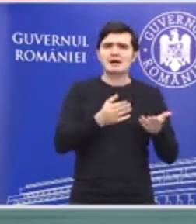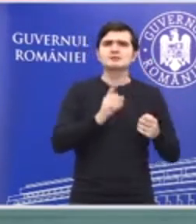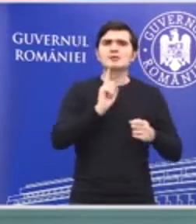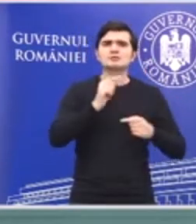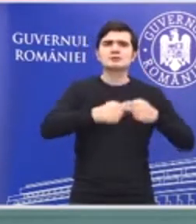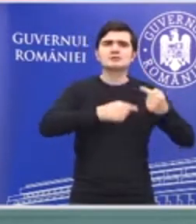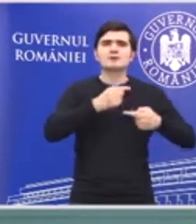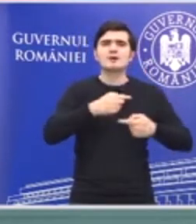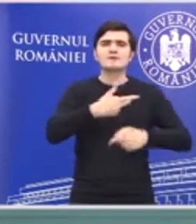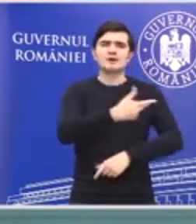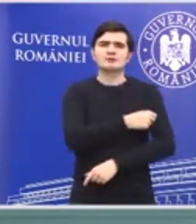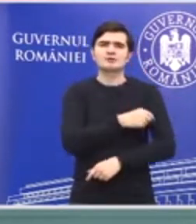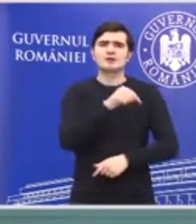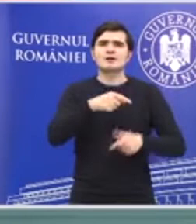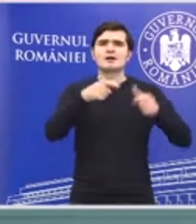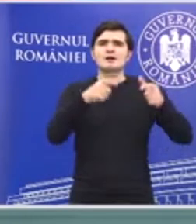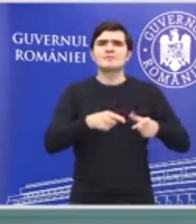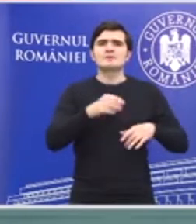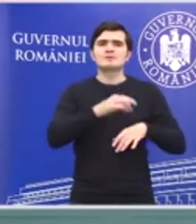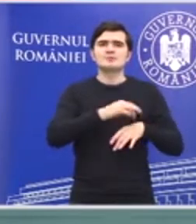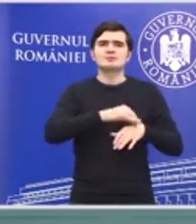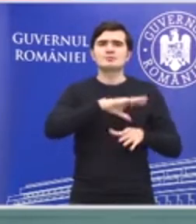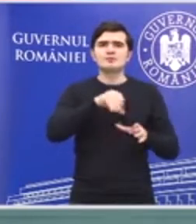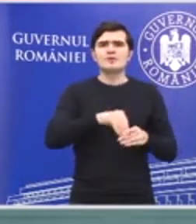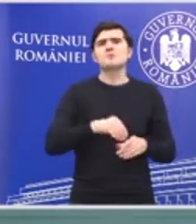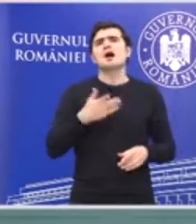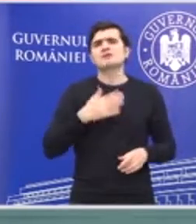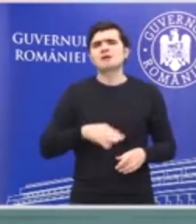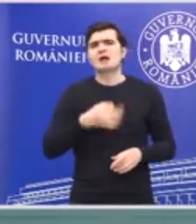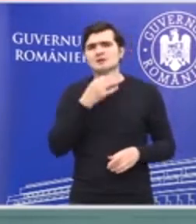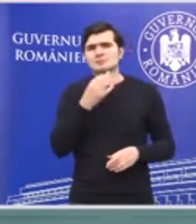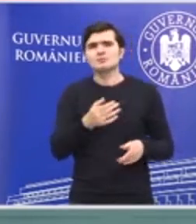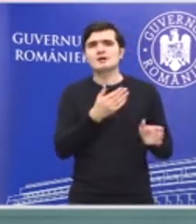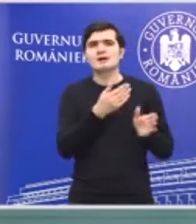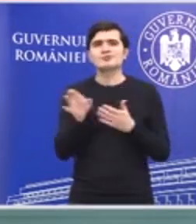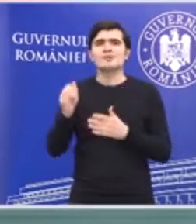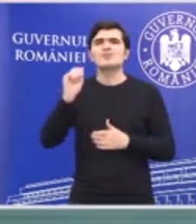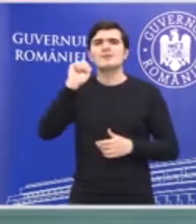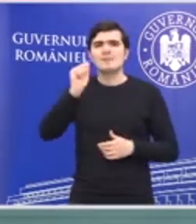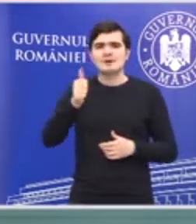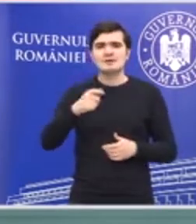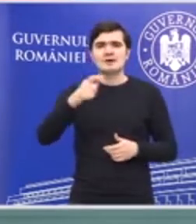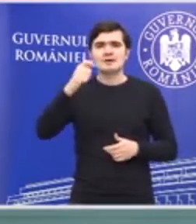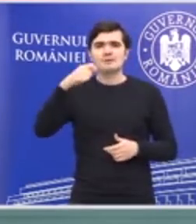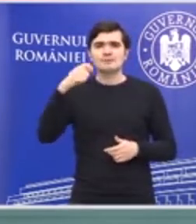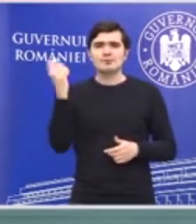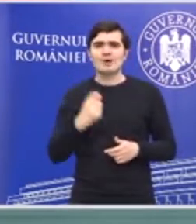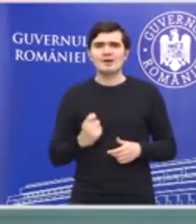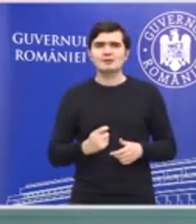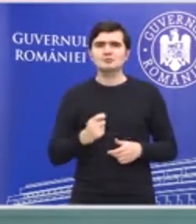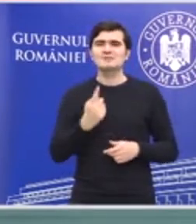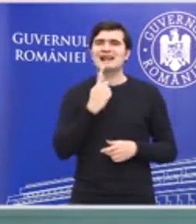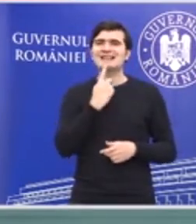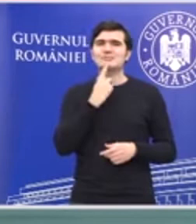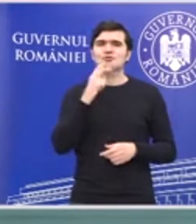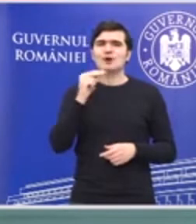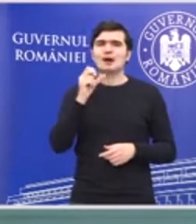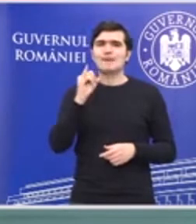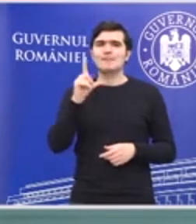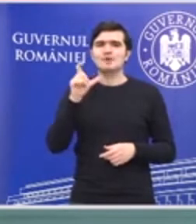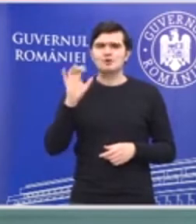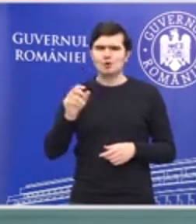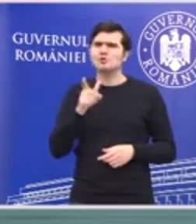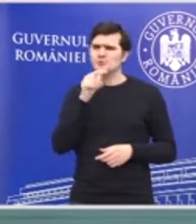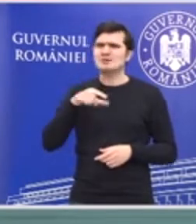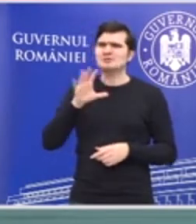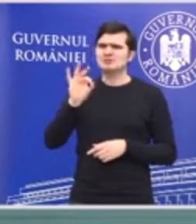prin cabinetele medicilor de familie. Aș vrea doar să menționez că începând de mâine, proiectul pilot de la Timiș cu cei